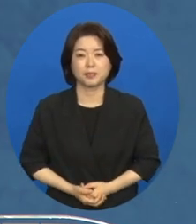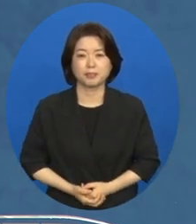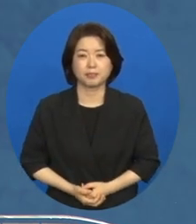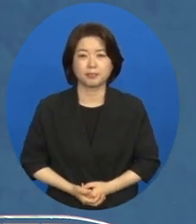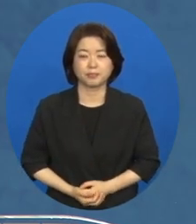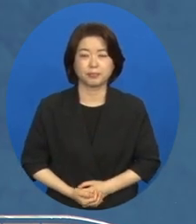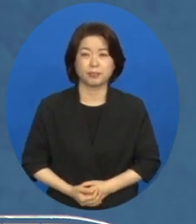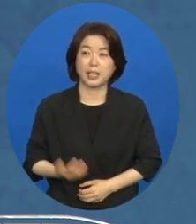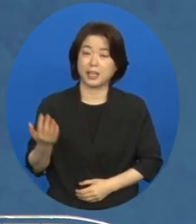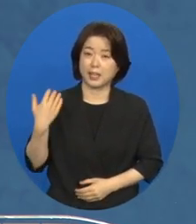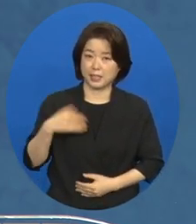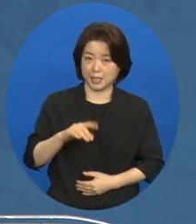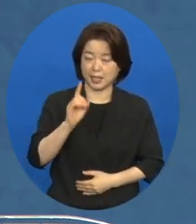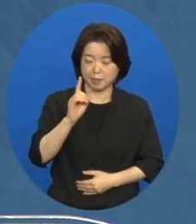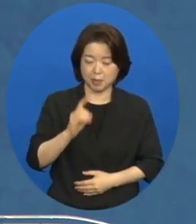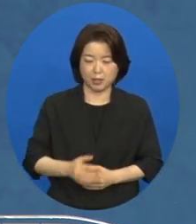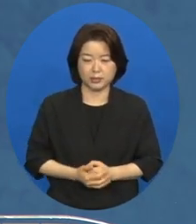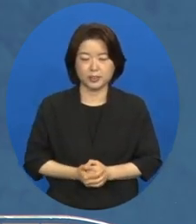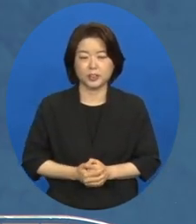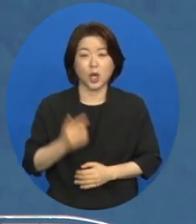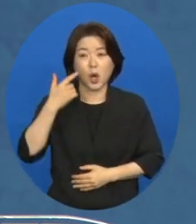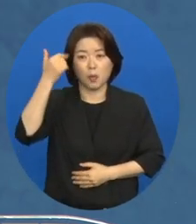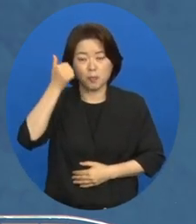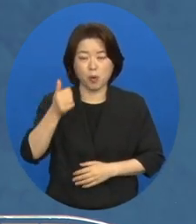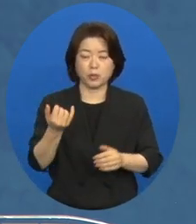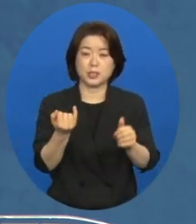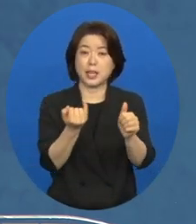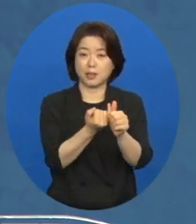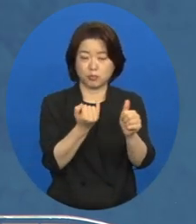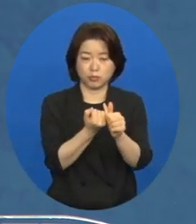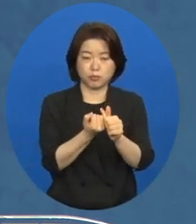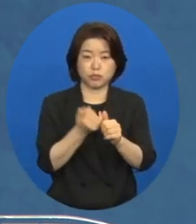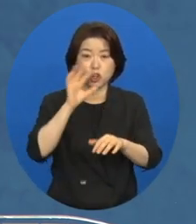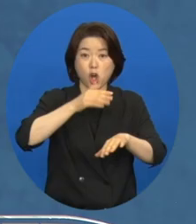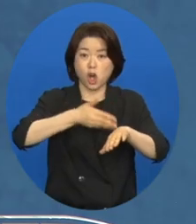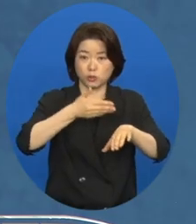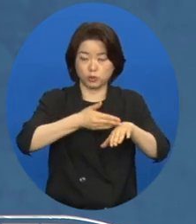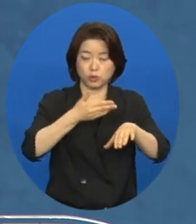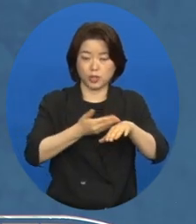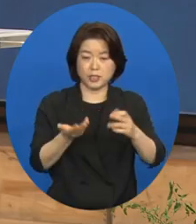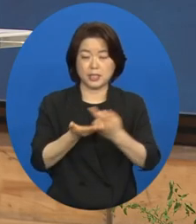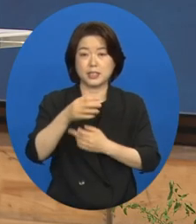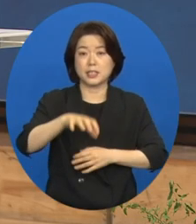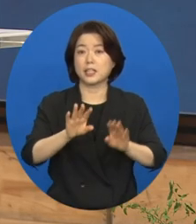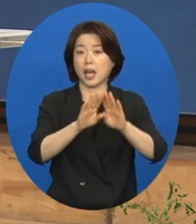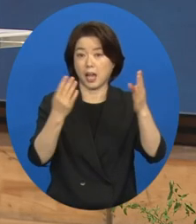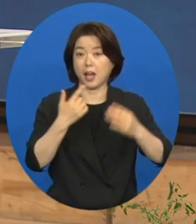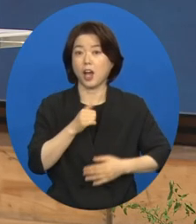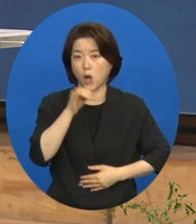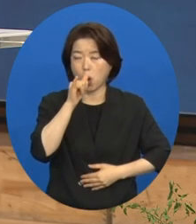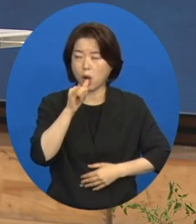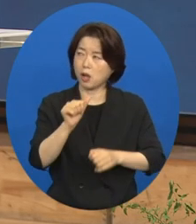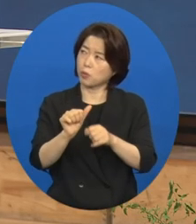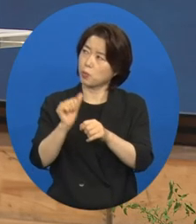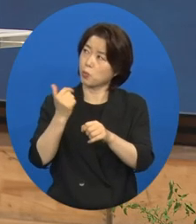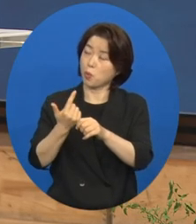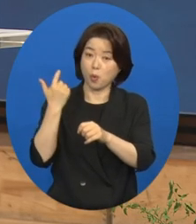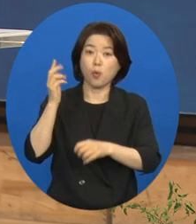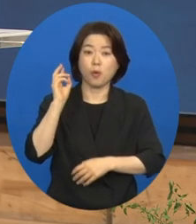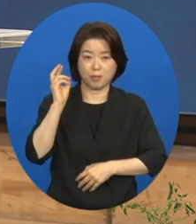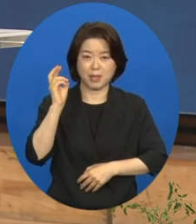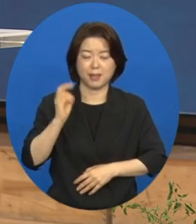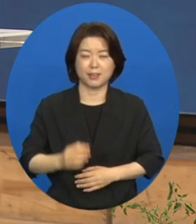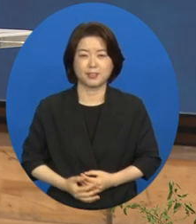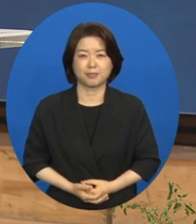한 번은 목사 부부 수련회를 제주도에서 했었던 적이 있습니다. 벌써 한 5, 6년 전이었던